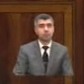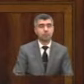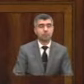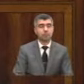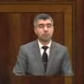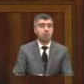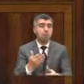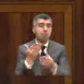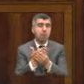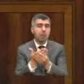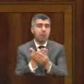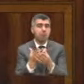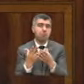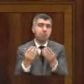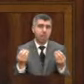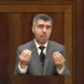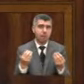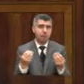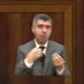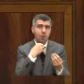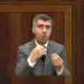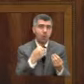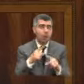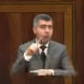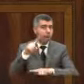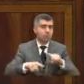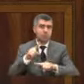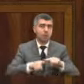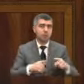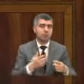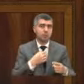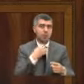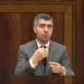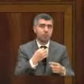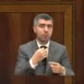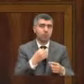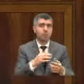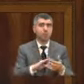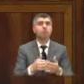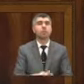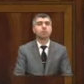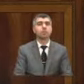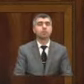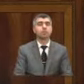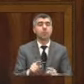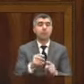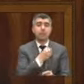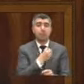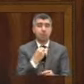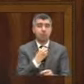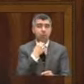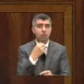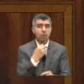الملفات اللي هضرتوا عليهم اليوم ماشي شغلي. الا بغيت نقول نجاوبكم باش نكونوا متابقين، تقول لي الصحه، ما انا ماشي ديال